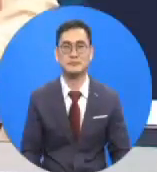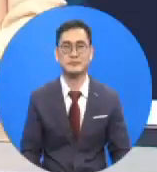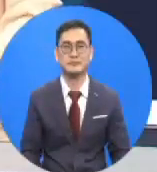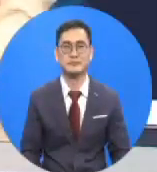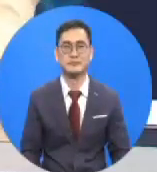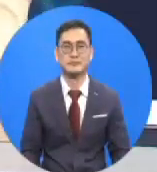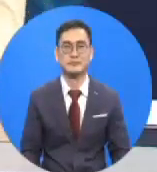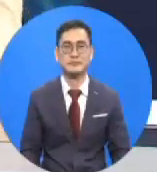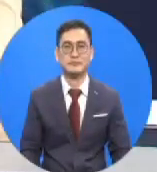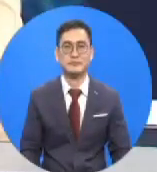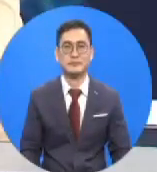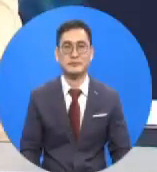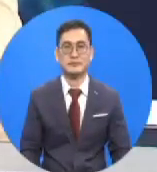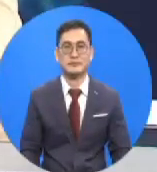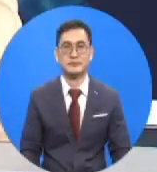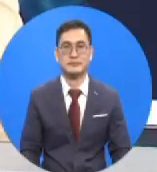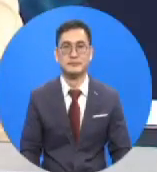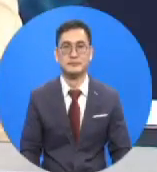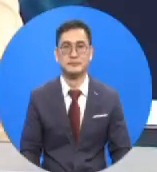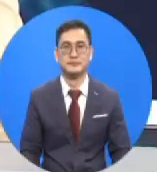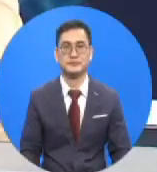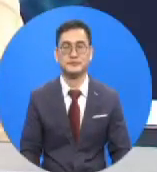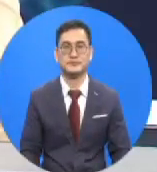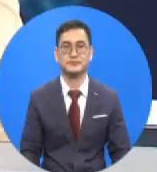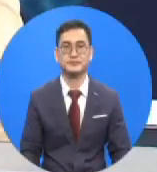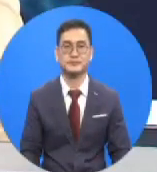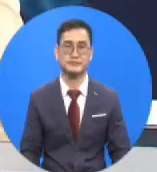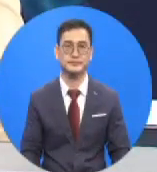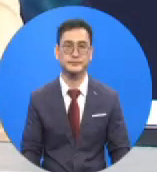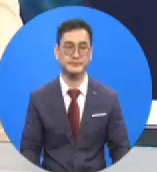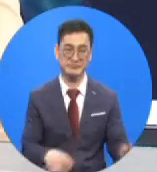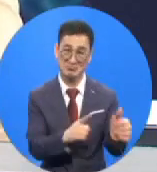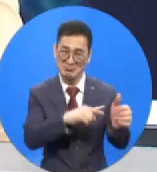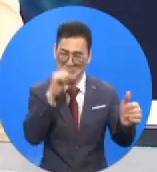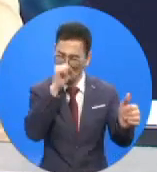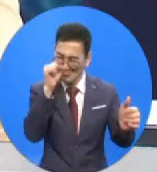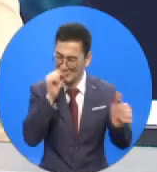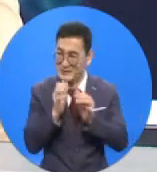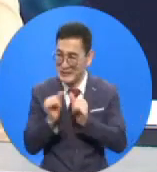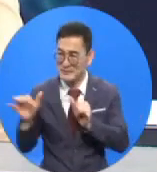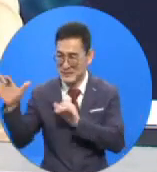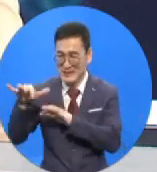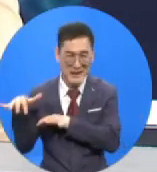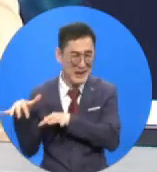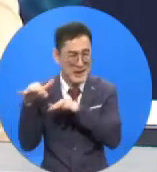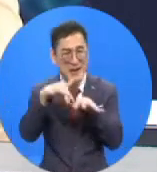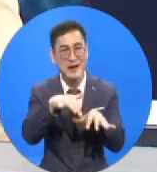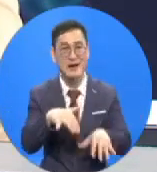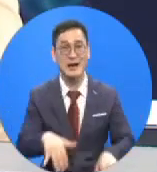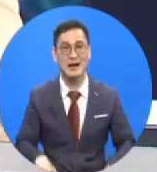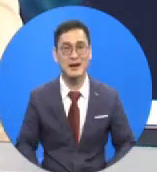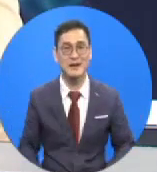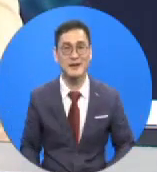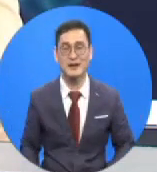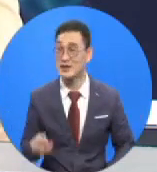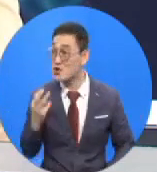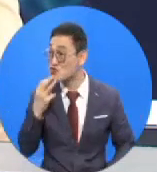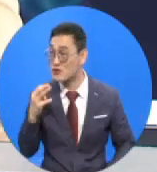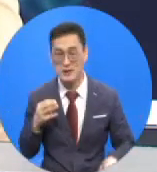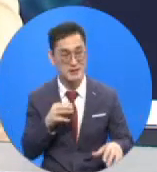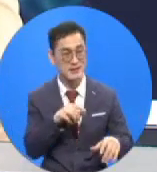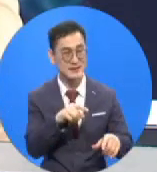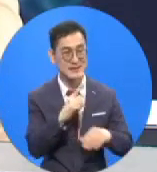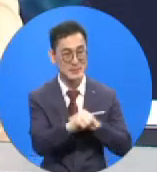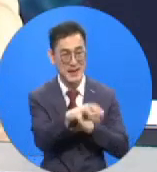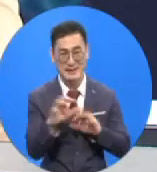제대 현장 늘 많은 팬들의 잡고 그러다 보니까 이제 지금 아파트 입주 내일까지 뭐 수도권에서 제가 밀려오면 우리